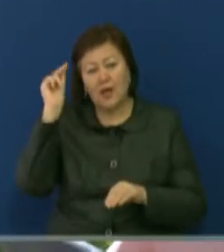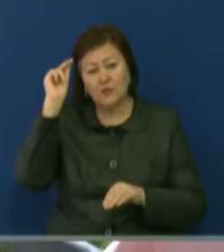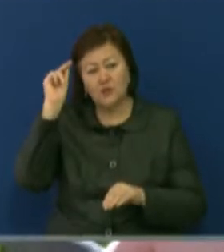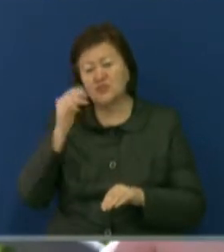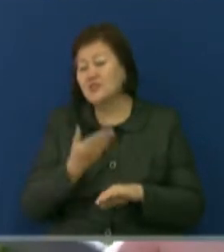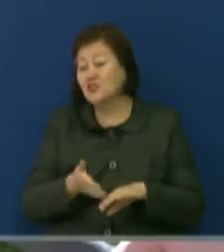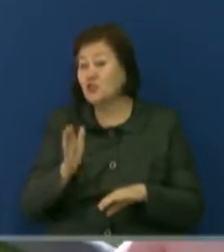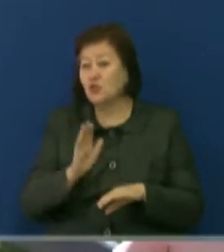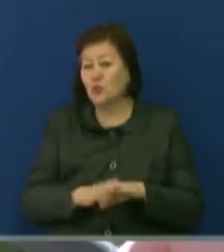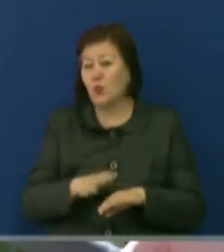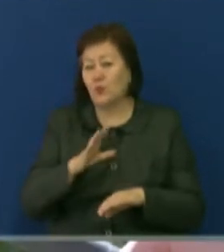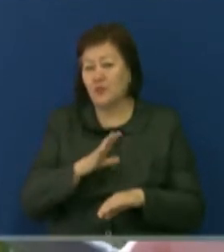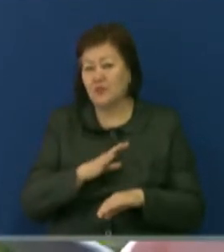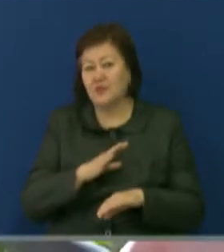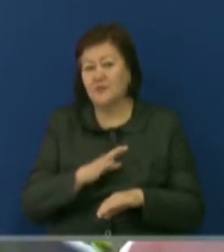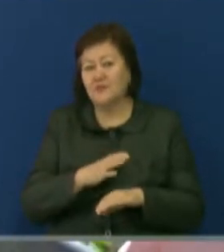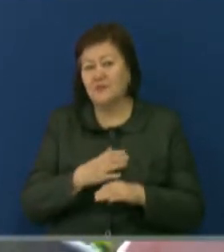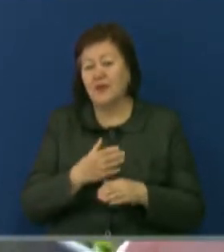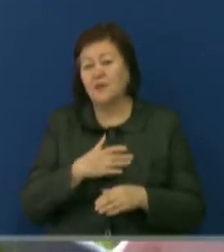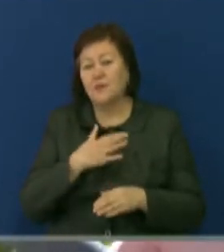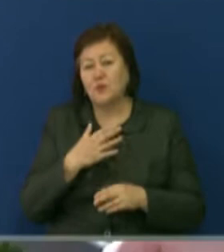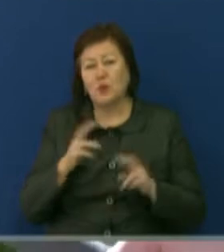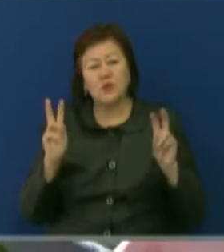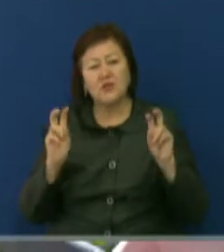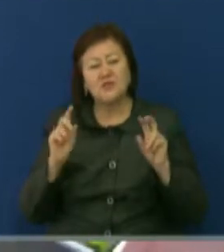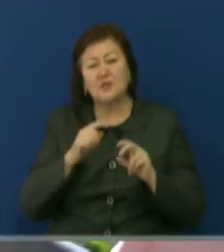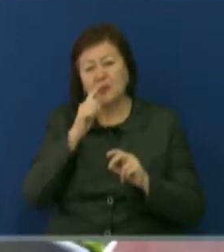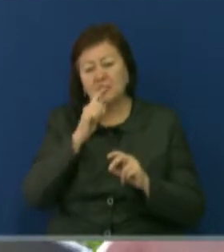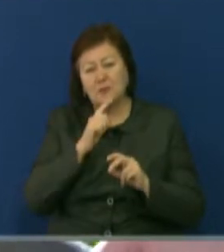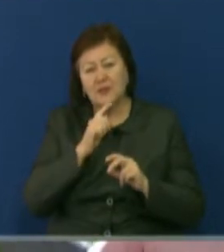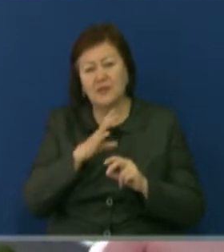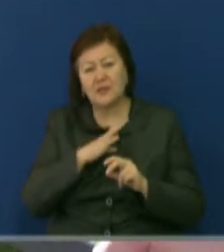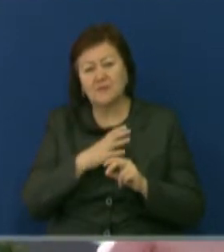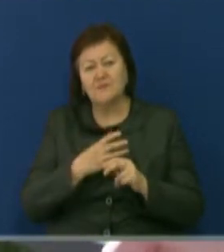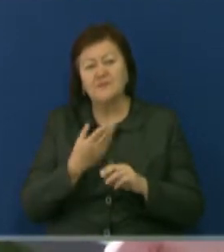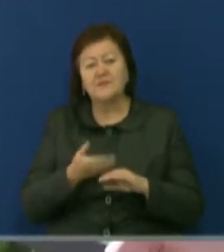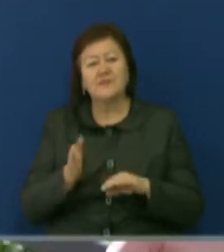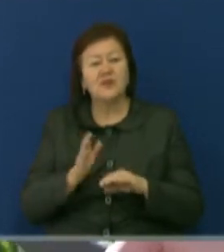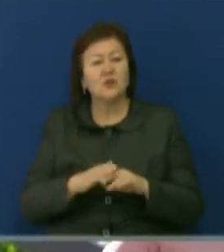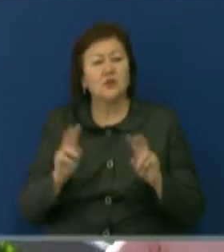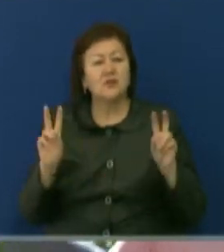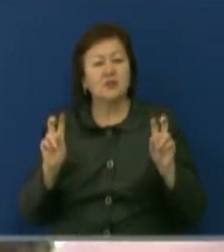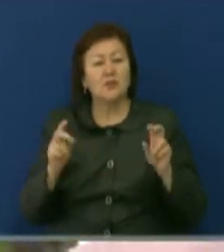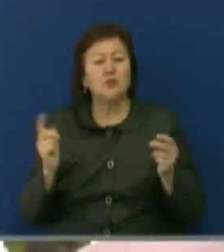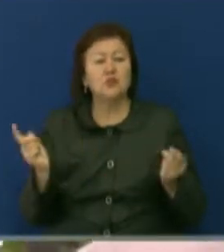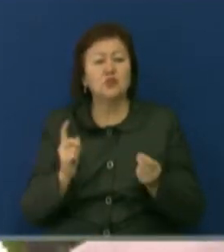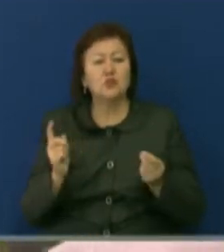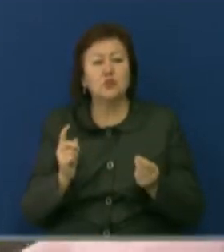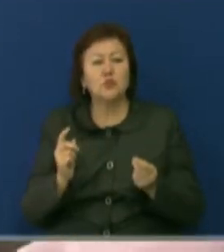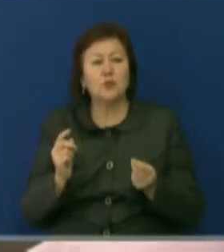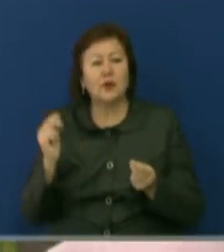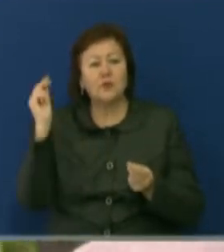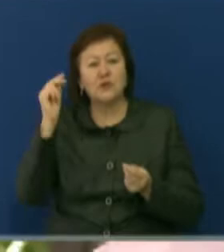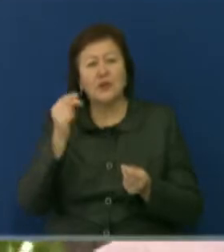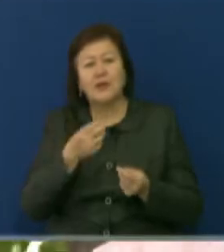түсті. Сол себепті біз көптеген тақырыптарды түсінбедік. Қиын тақырыптарды түсіну үшін біз жазғы мектепке келдік. Мне очень